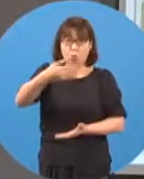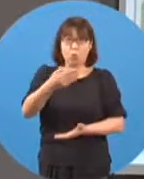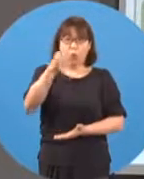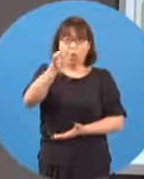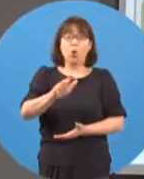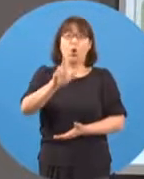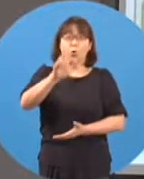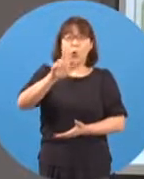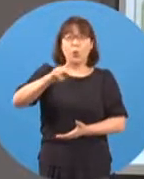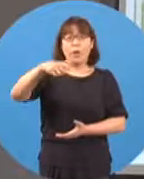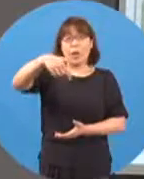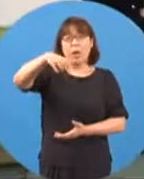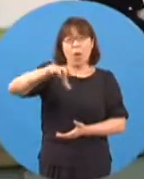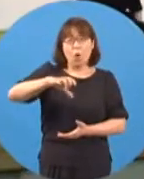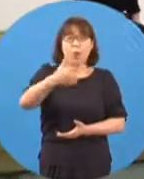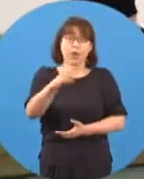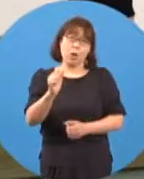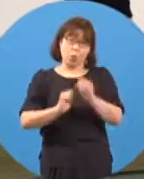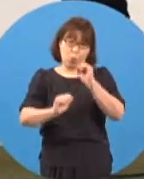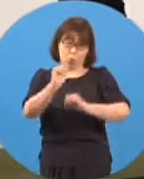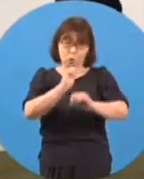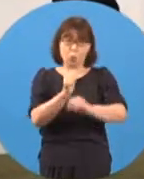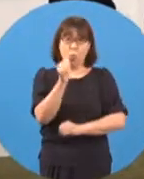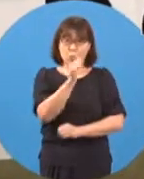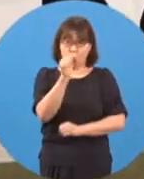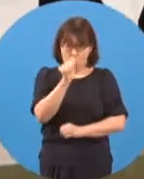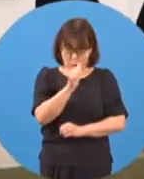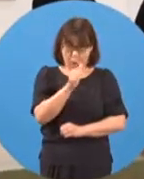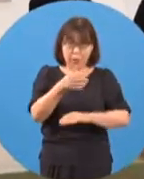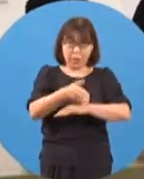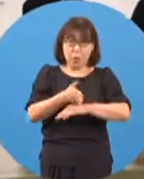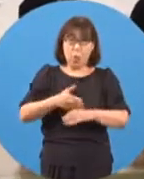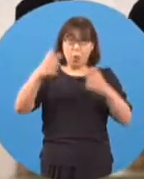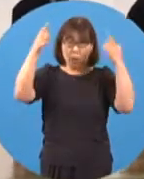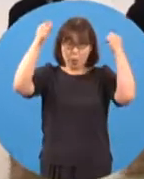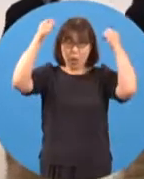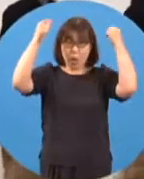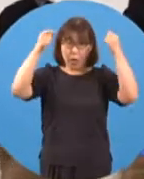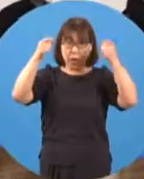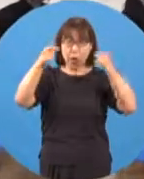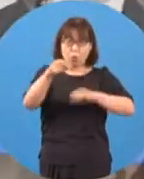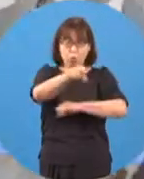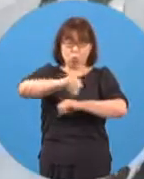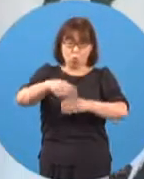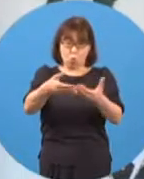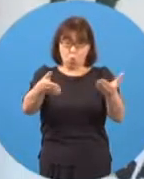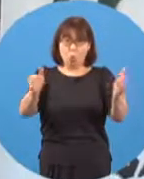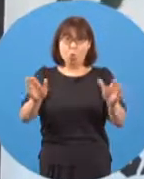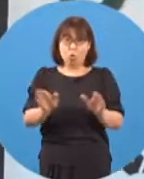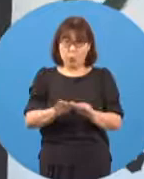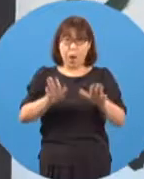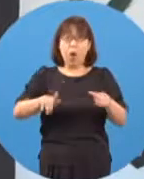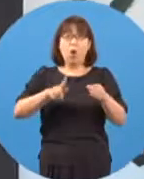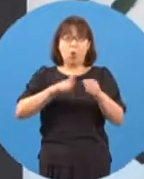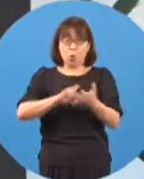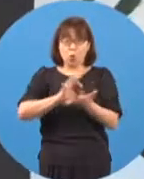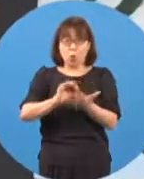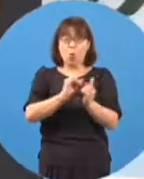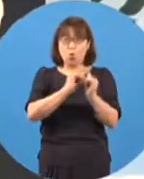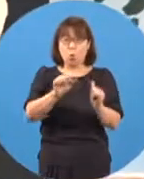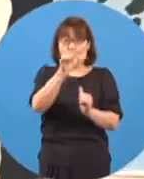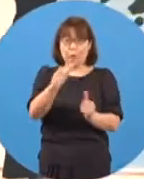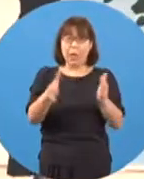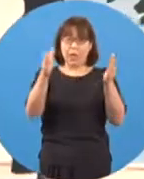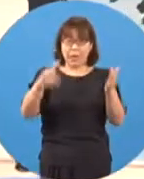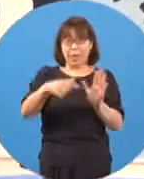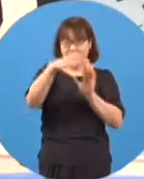みを紹介したほか、四国大学の書道グループがパフォーマンスを披露し、今年の消費者月間の